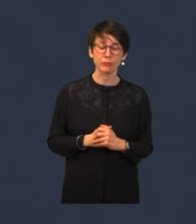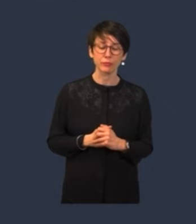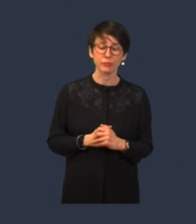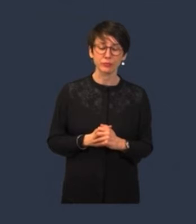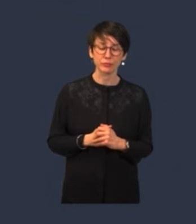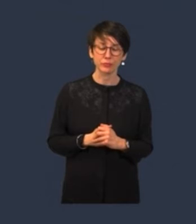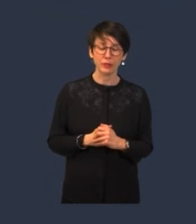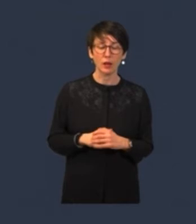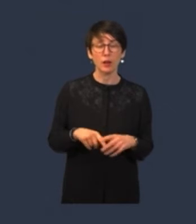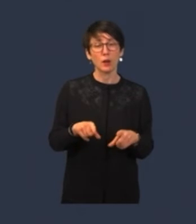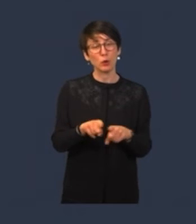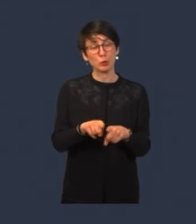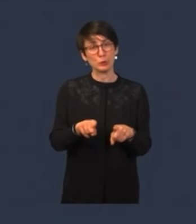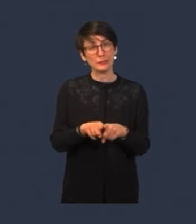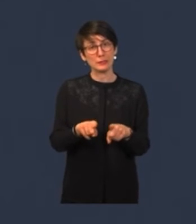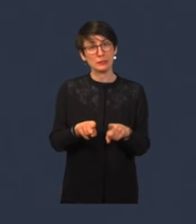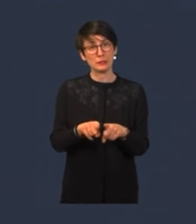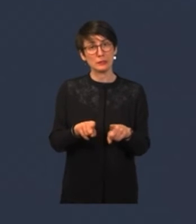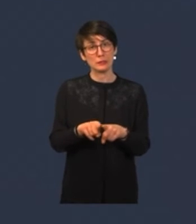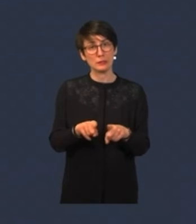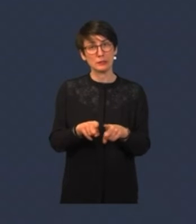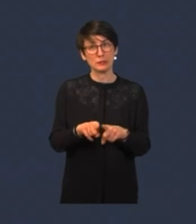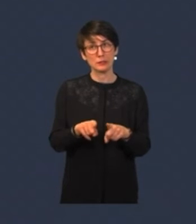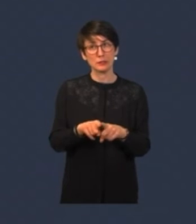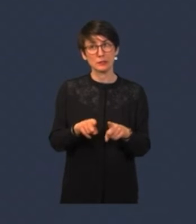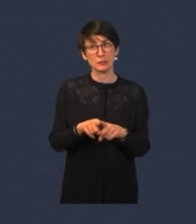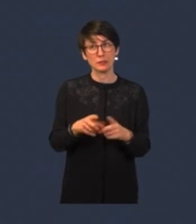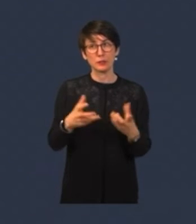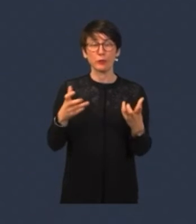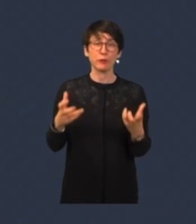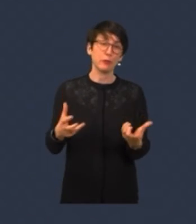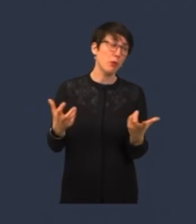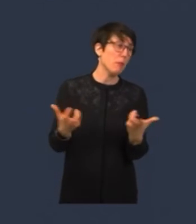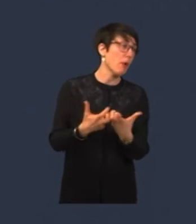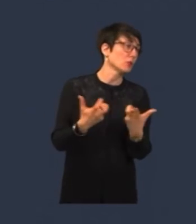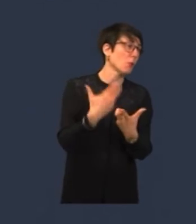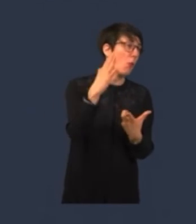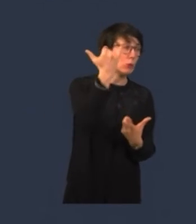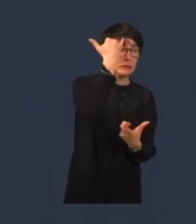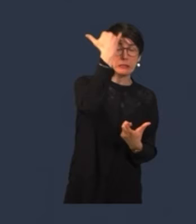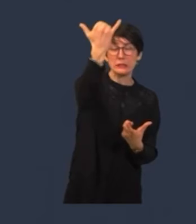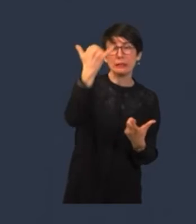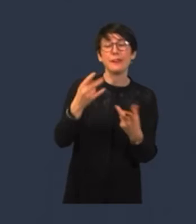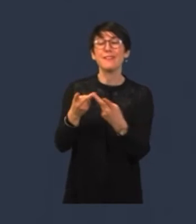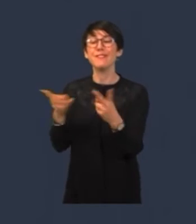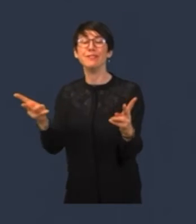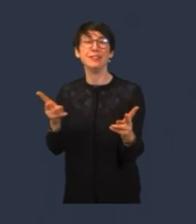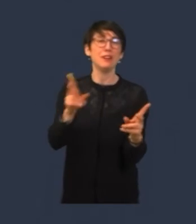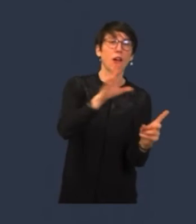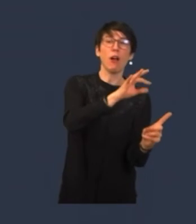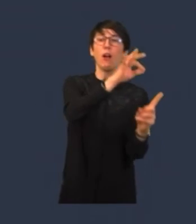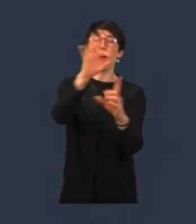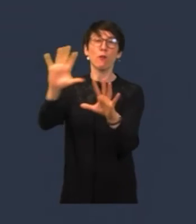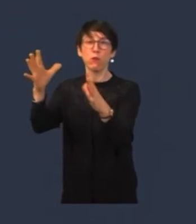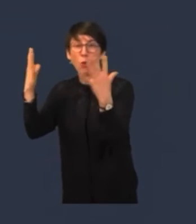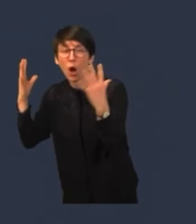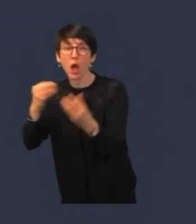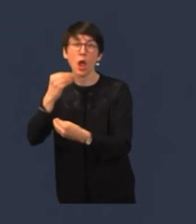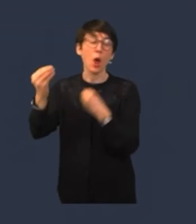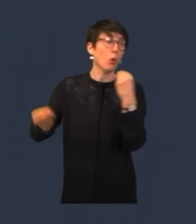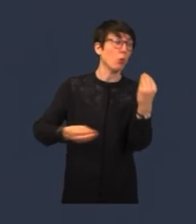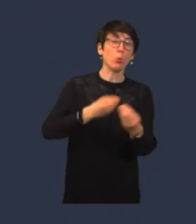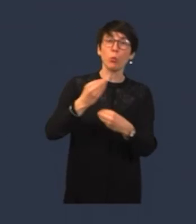qui ont absolument voulu mettre des forêts dans les villes ou du béton dans les campagnes, on a voulu faire croire aux